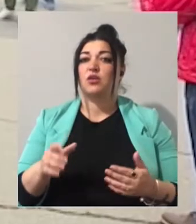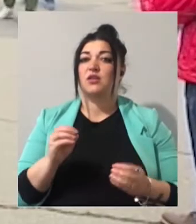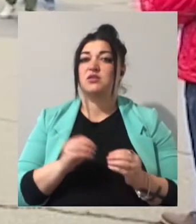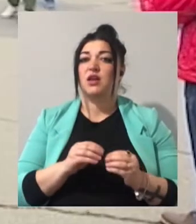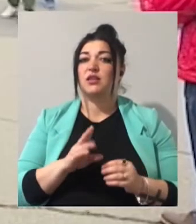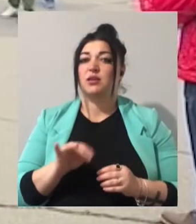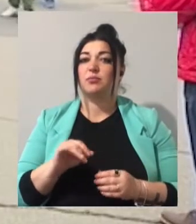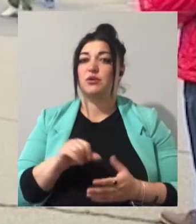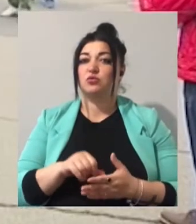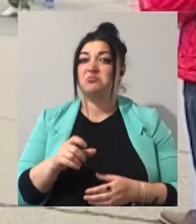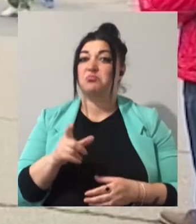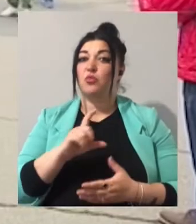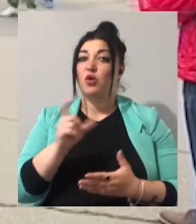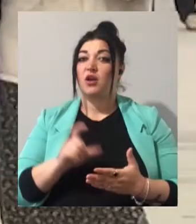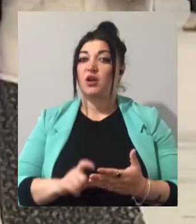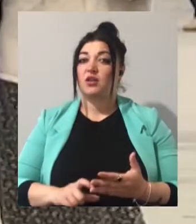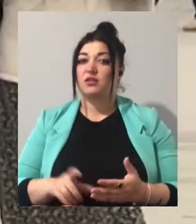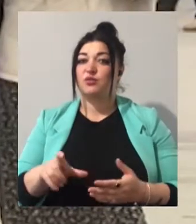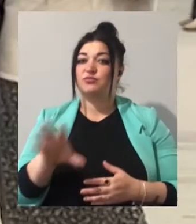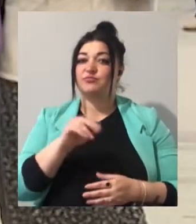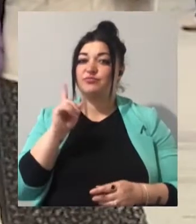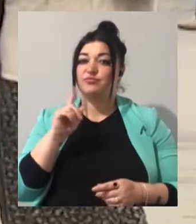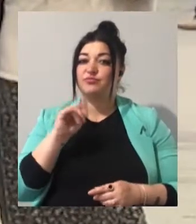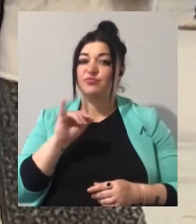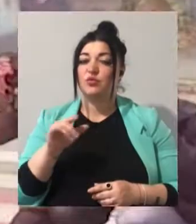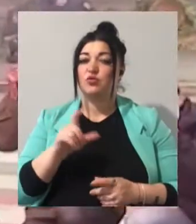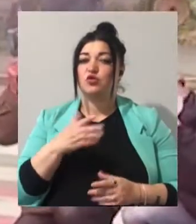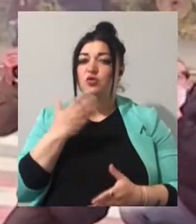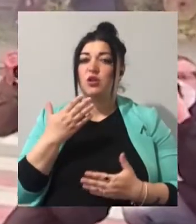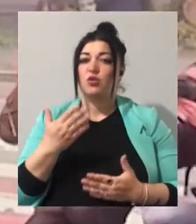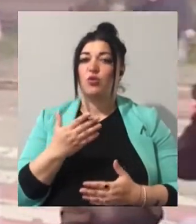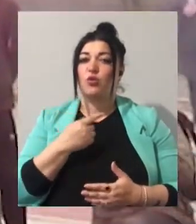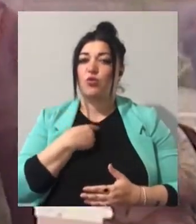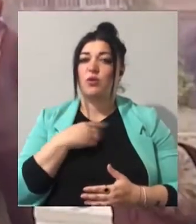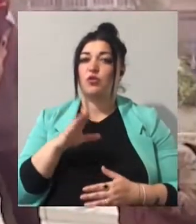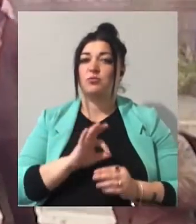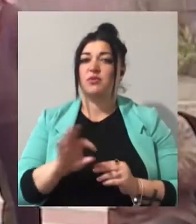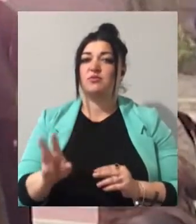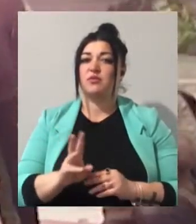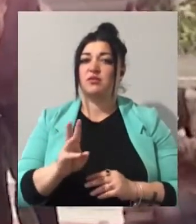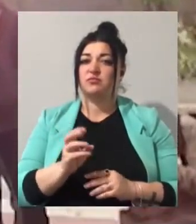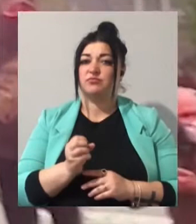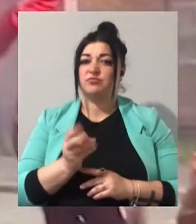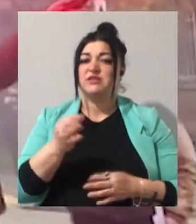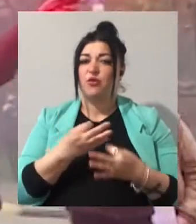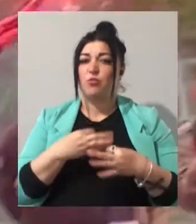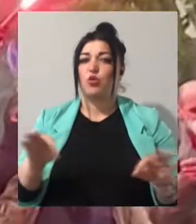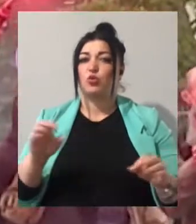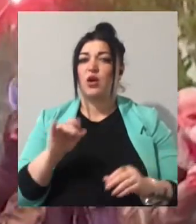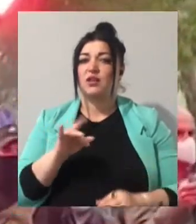Хаєцький теж пише вірші. Люди читали їх у голос, потім підпалили фаєри. Свободу Андрію